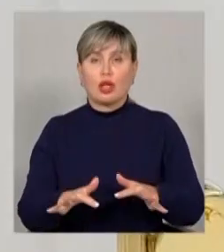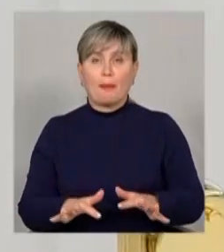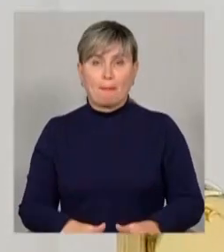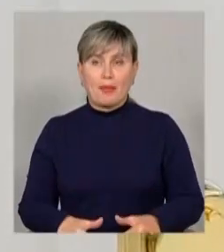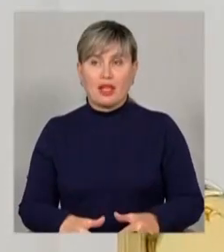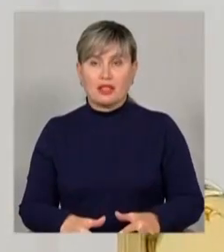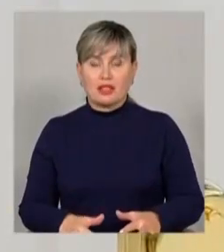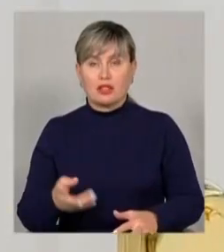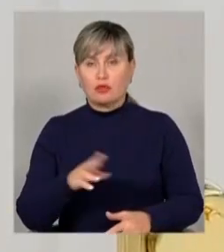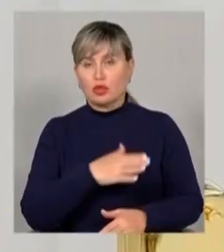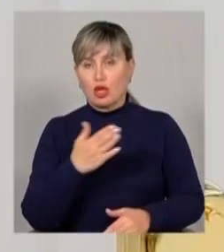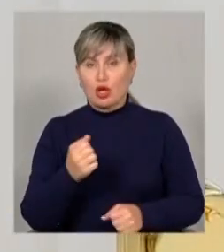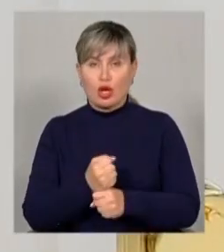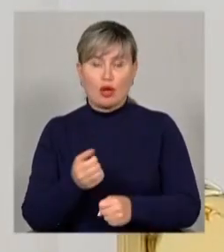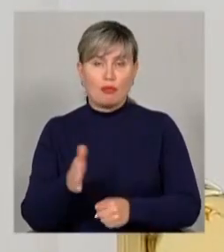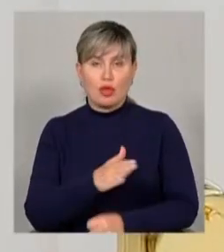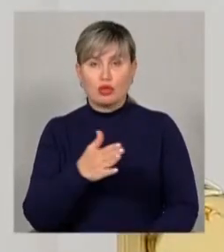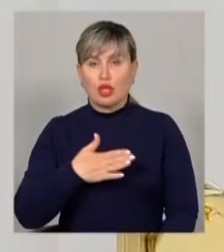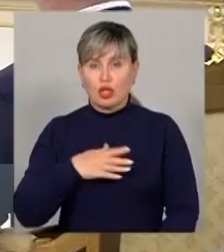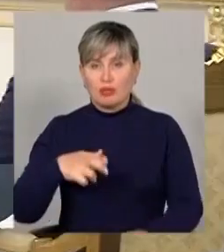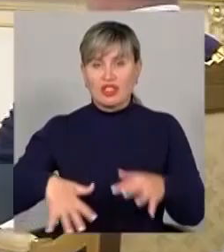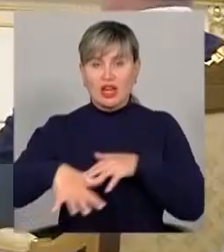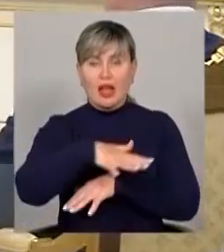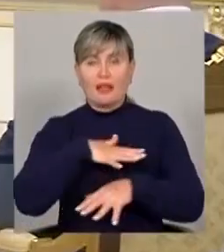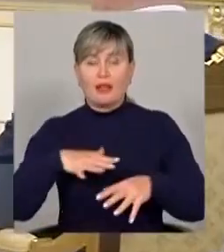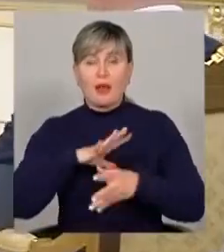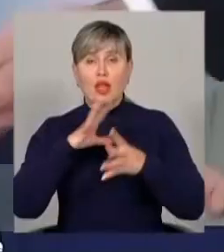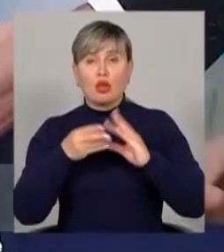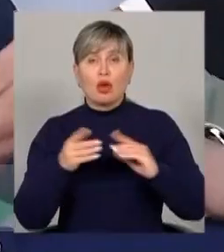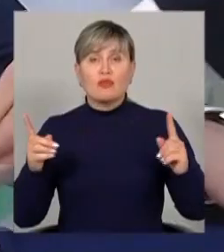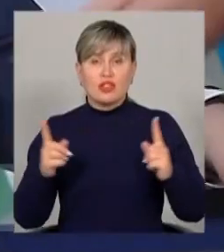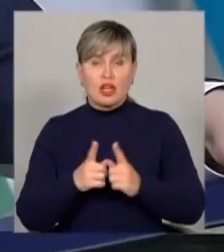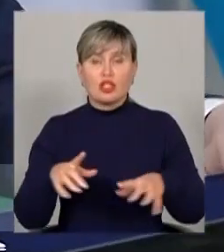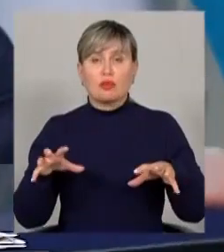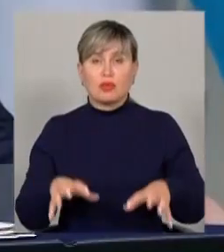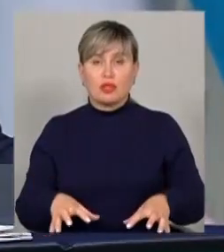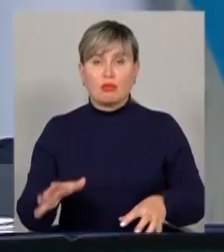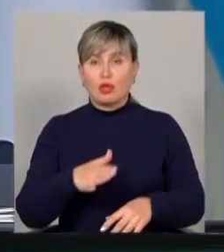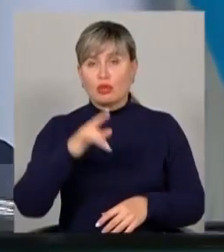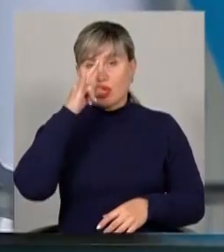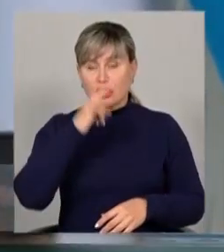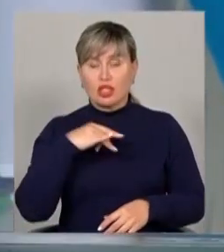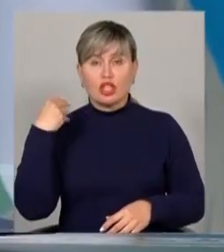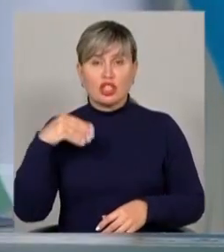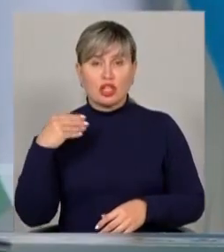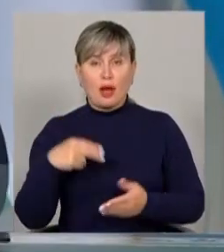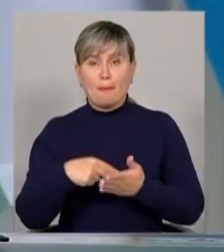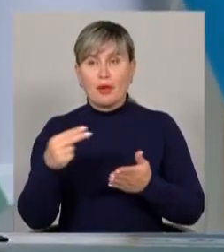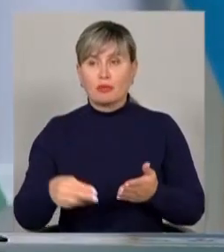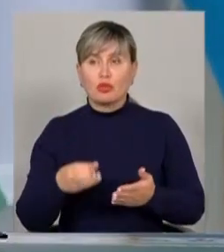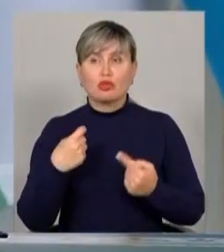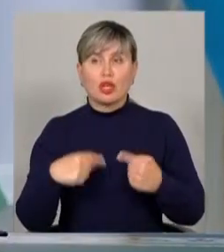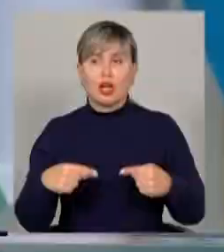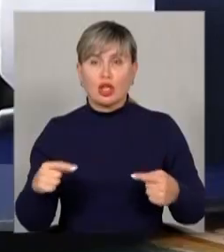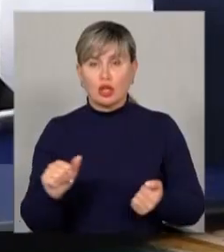летописи двустороннего сотрудничества между нашими странами. По итогу встреч президентов между Казахстаном и Таджикистаном подписан еще ряд